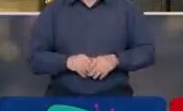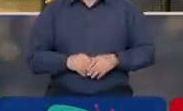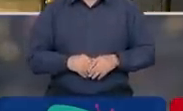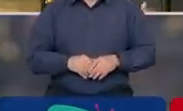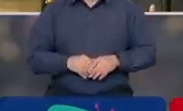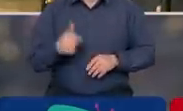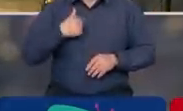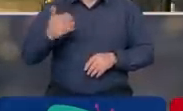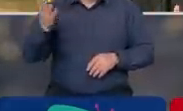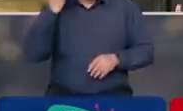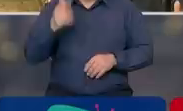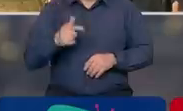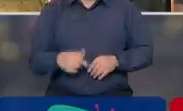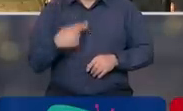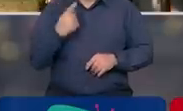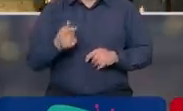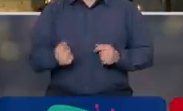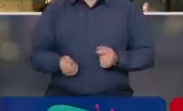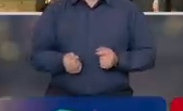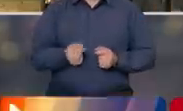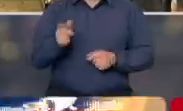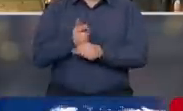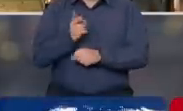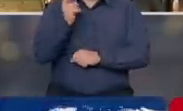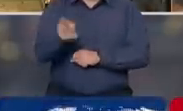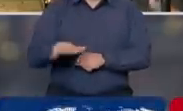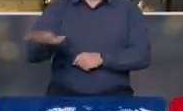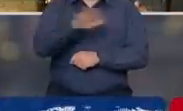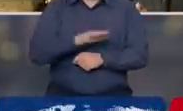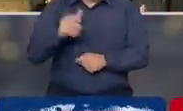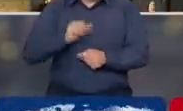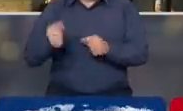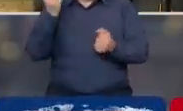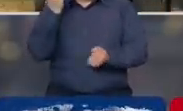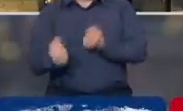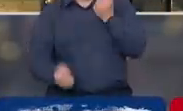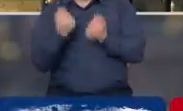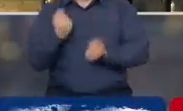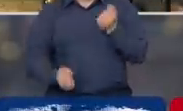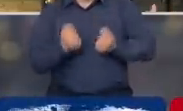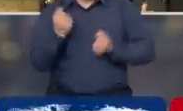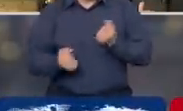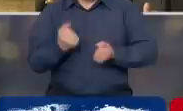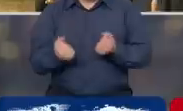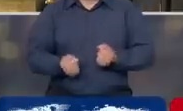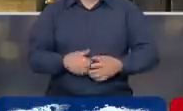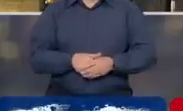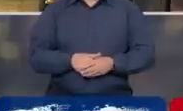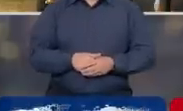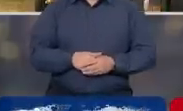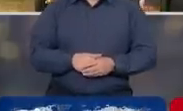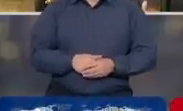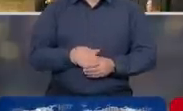ciężki sprzęt ma bardzo utrudniony dostęp do tych terenów które występują